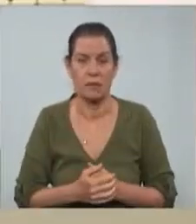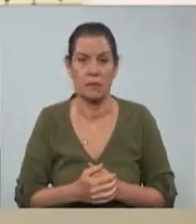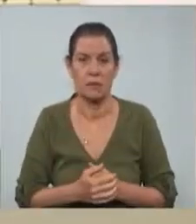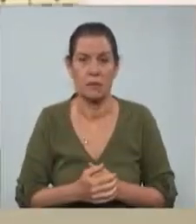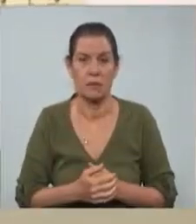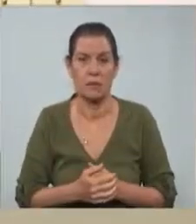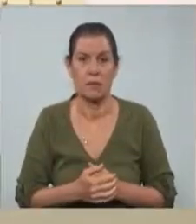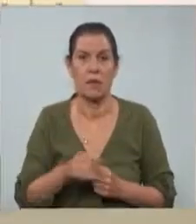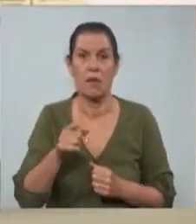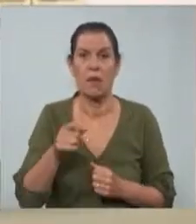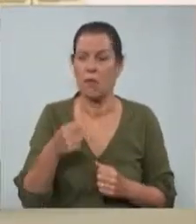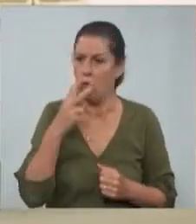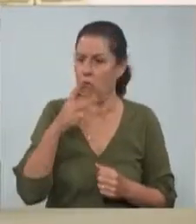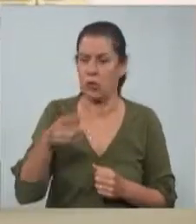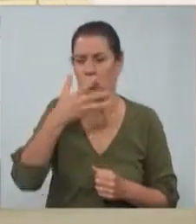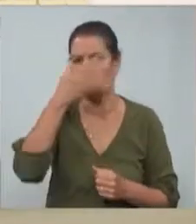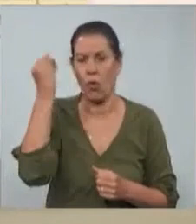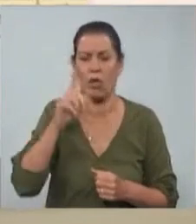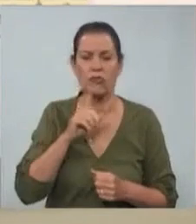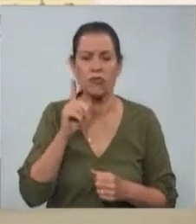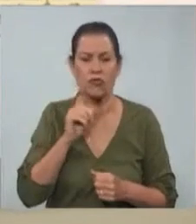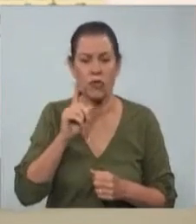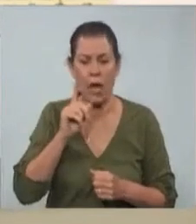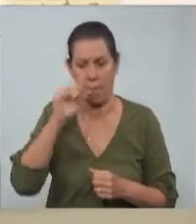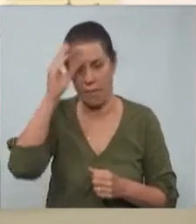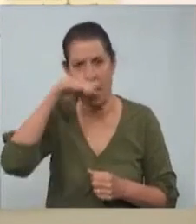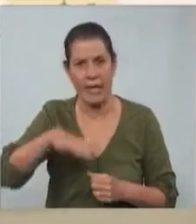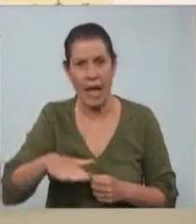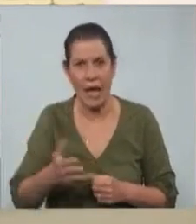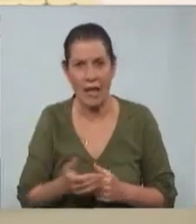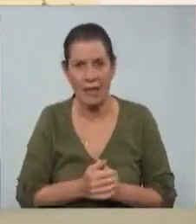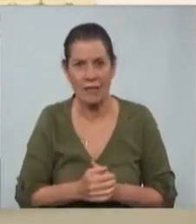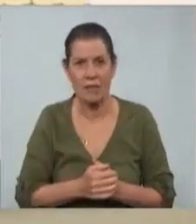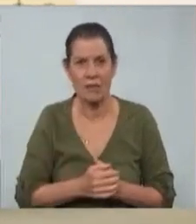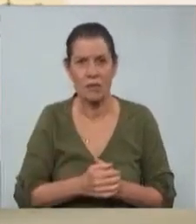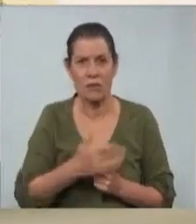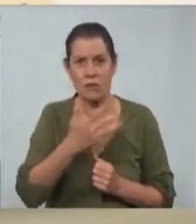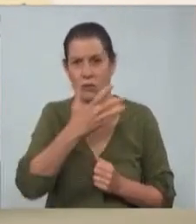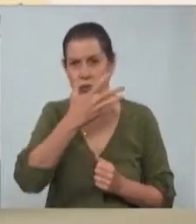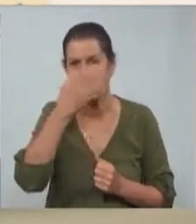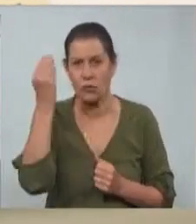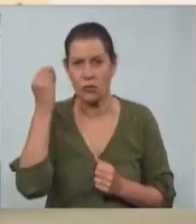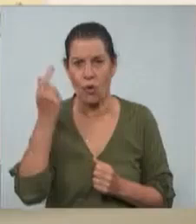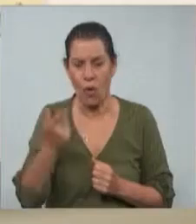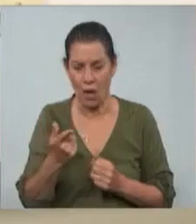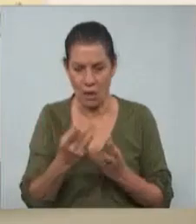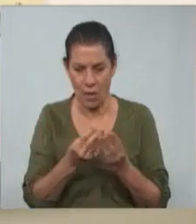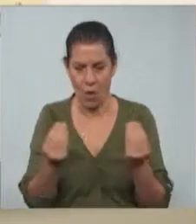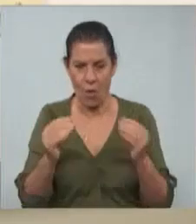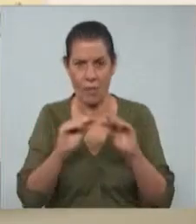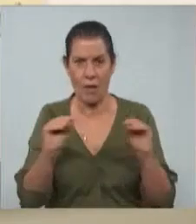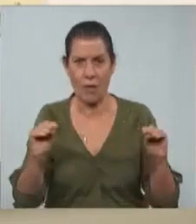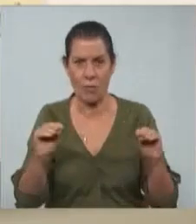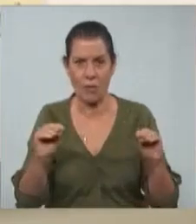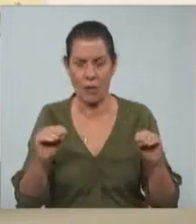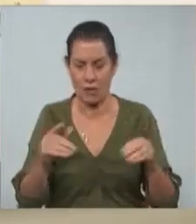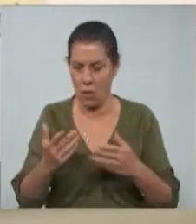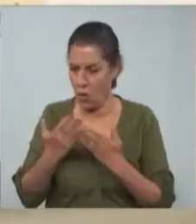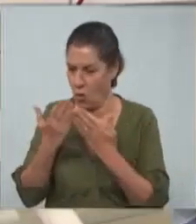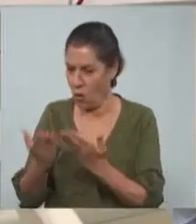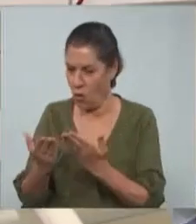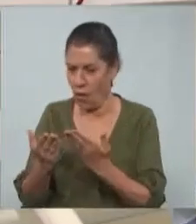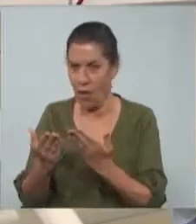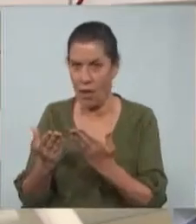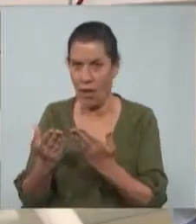הילד, הייתה שוכחת את החומר, הייתה קוראת מדף ולא מצליחה לקרוא את